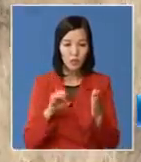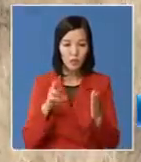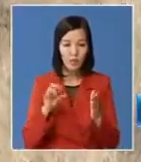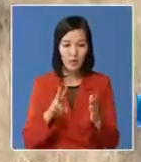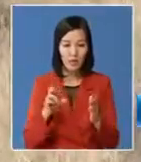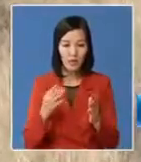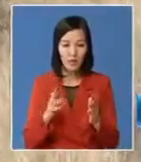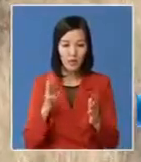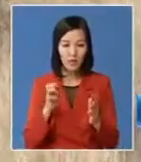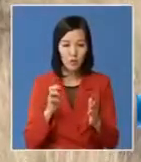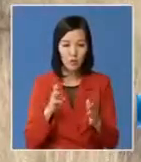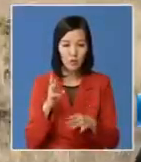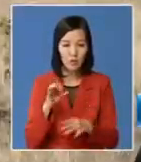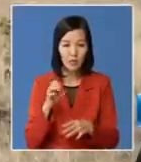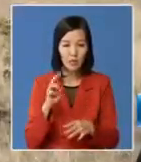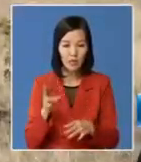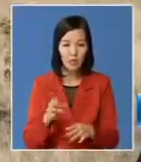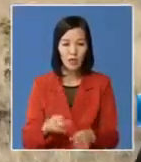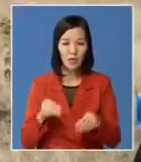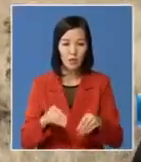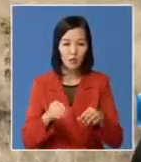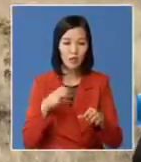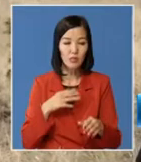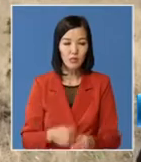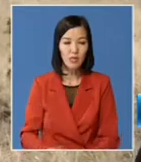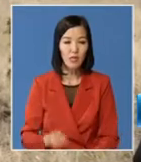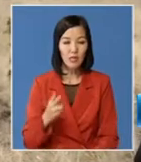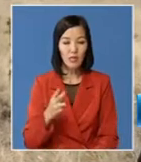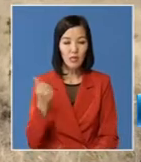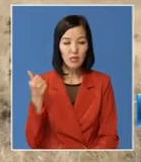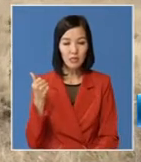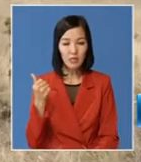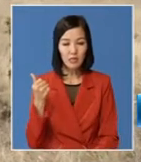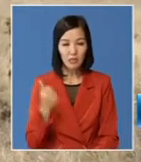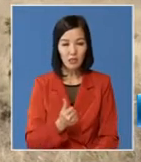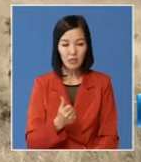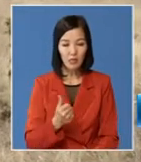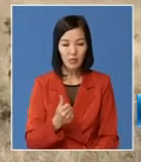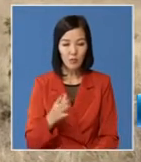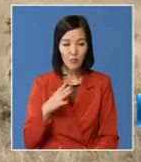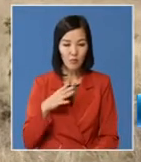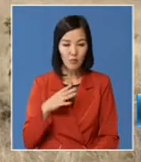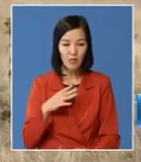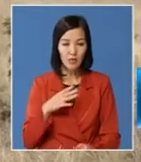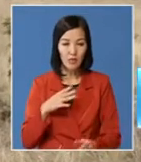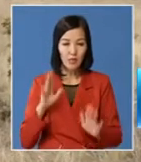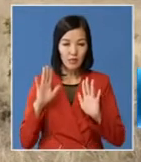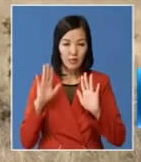болса, 300-ге жуығы терек. Енді осы 2-7-тен бері айланысып жатырмыз.